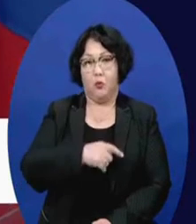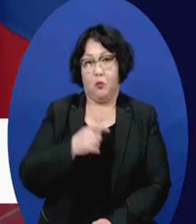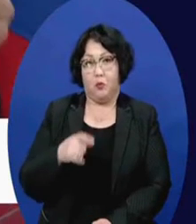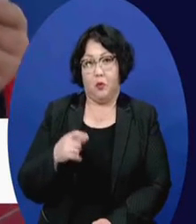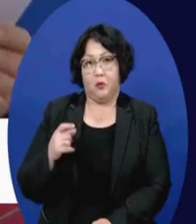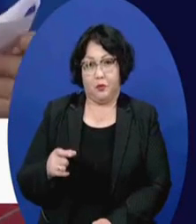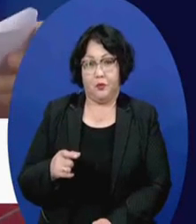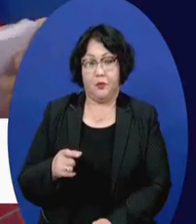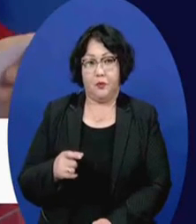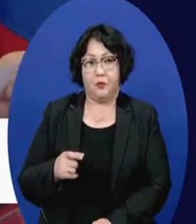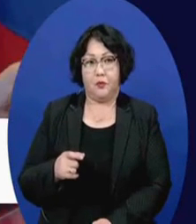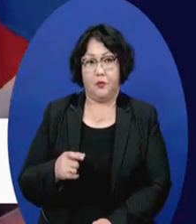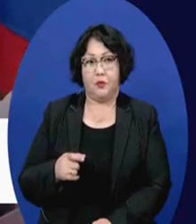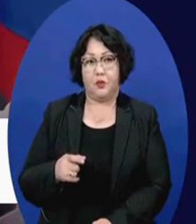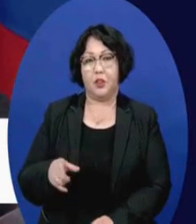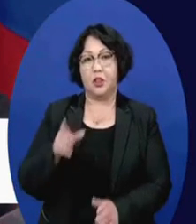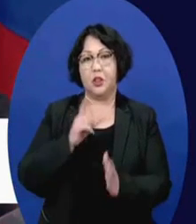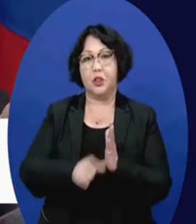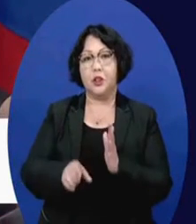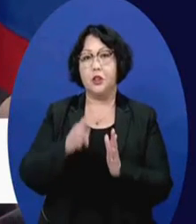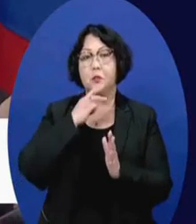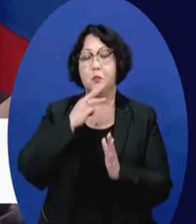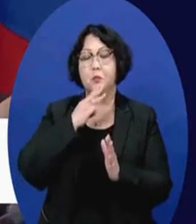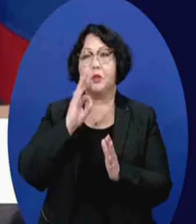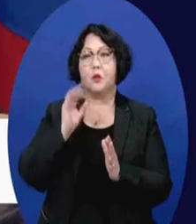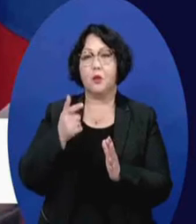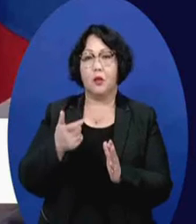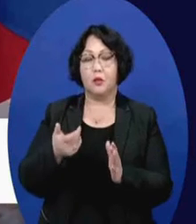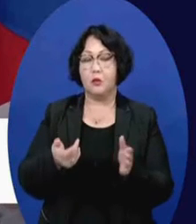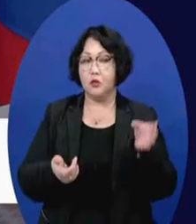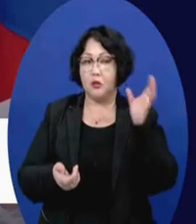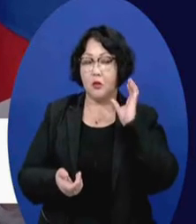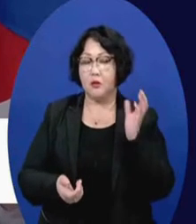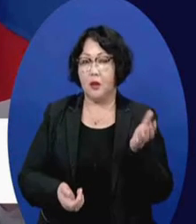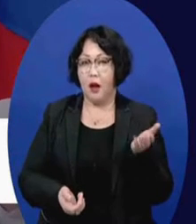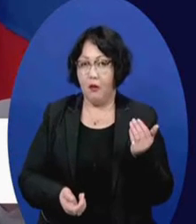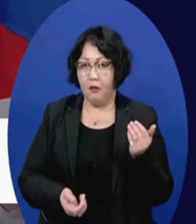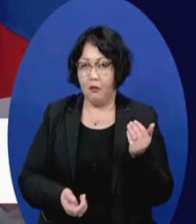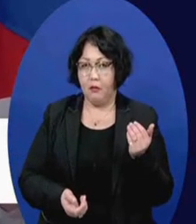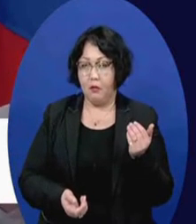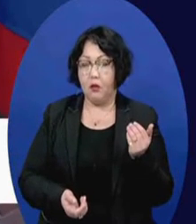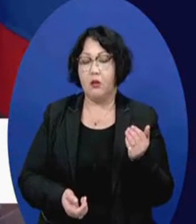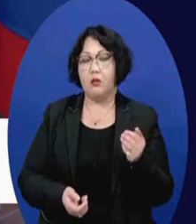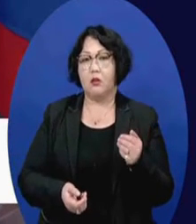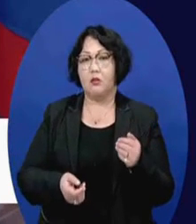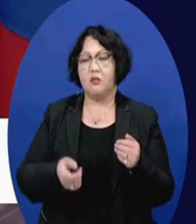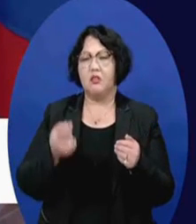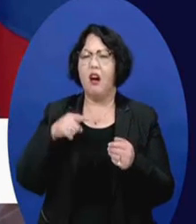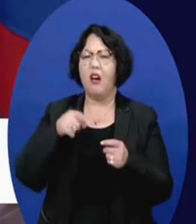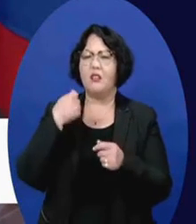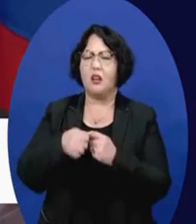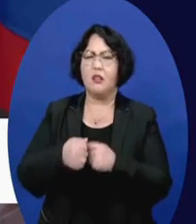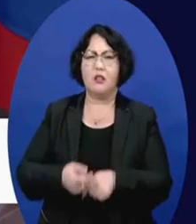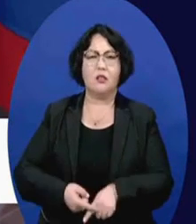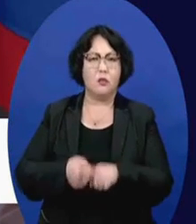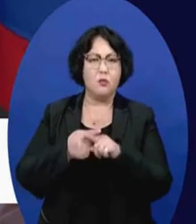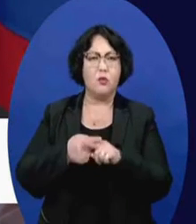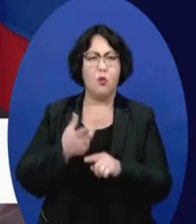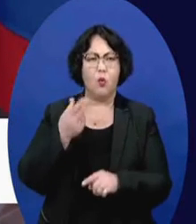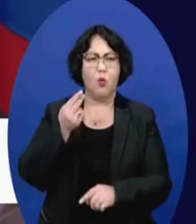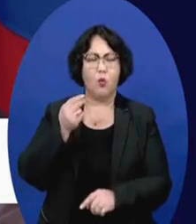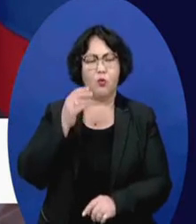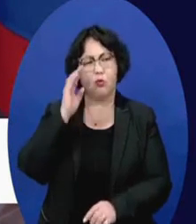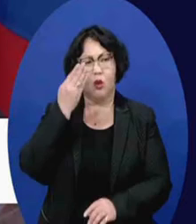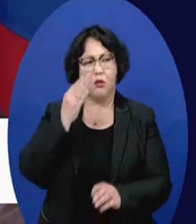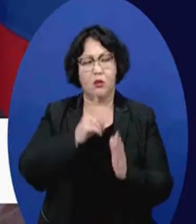ажилтныг гэрчийн мэдүүлэг өгүүлж мэдээлэл өгүүлж далд уурхайн зардал хэтэрсэн бодит шалтгааныг Rio Tinto